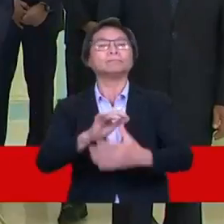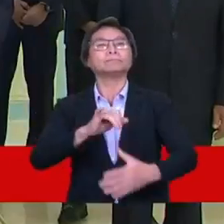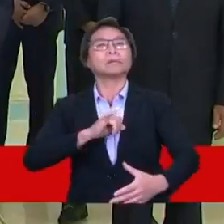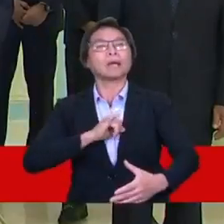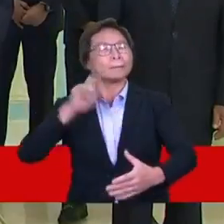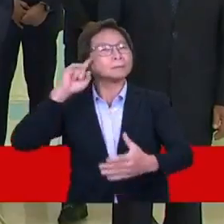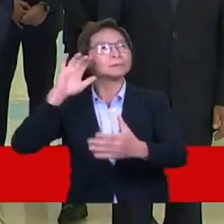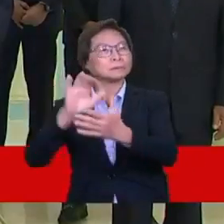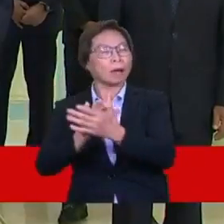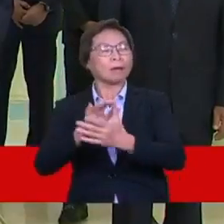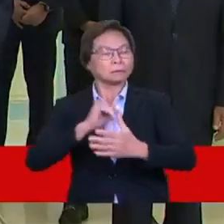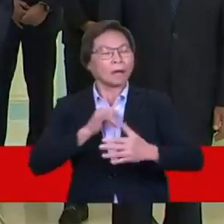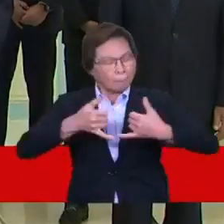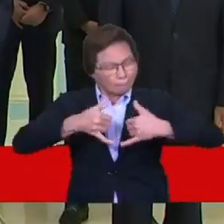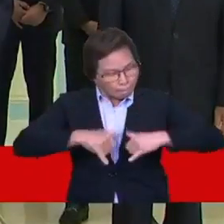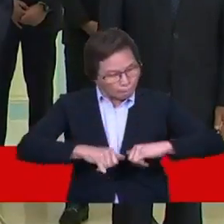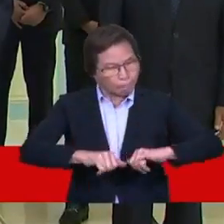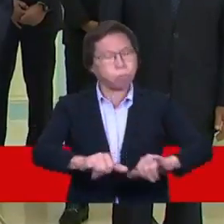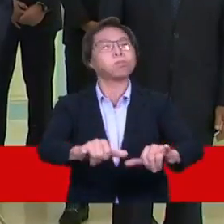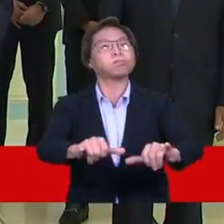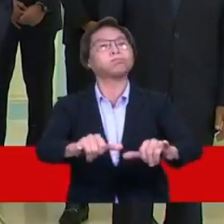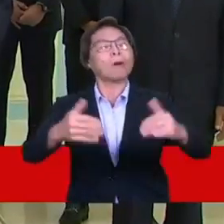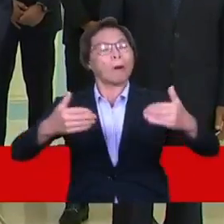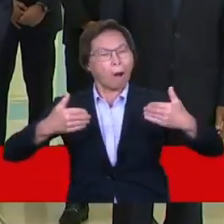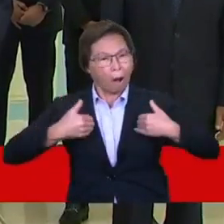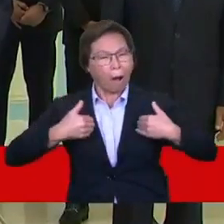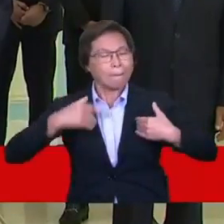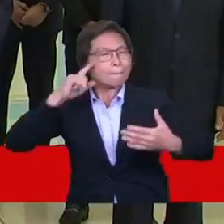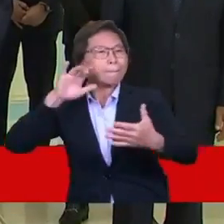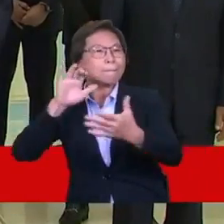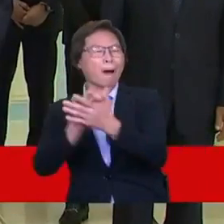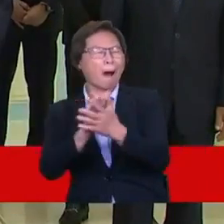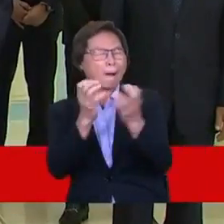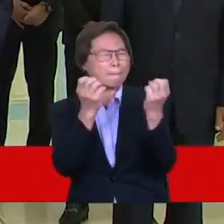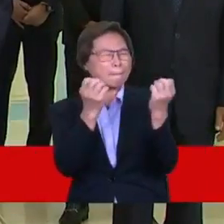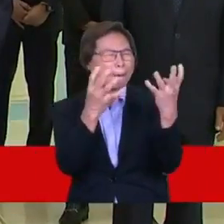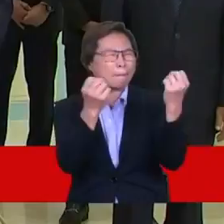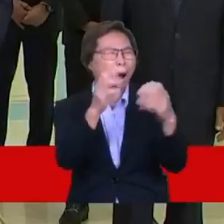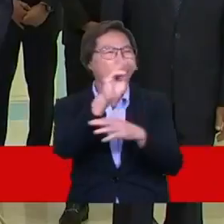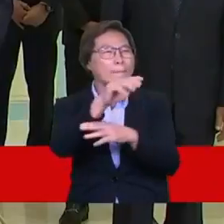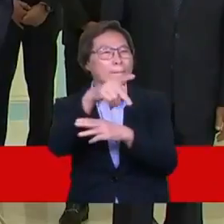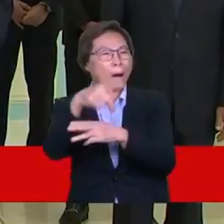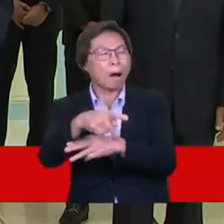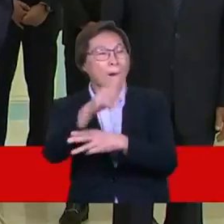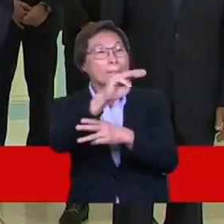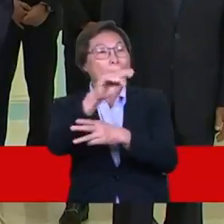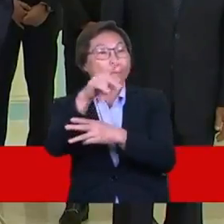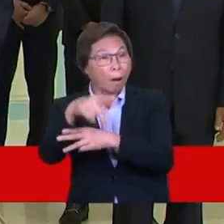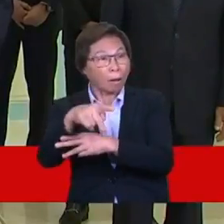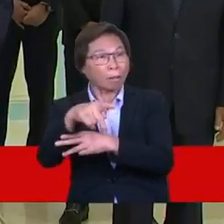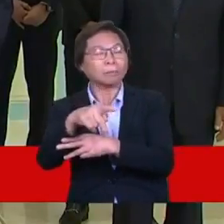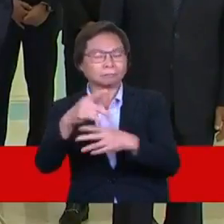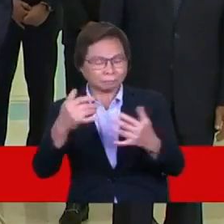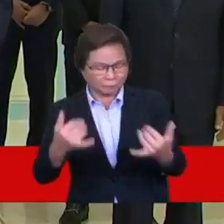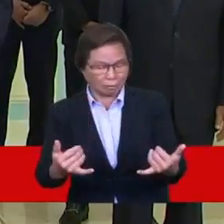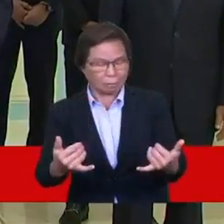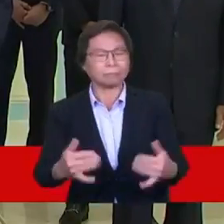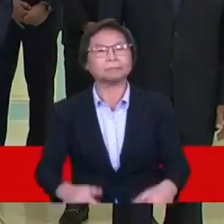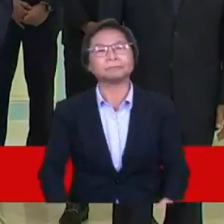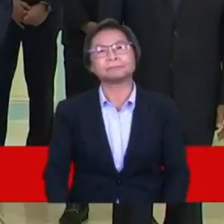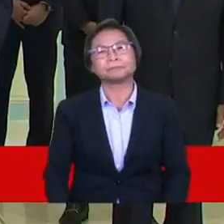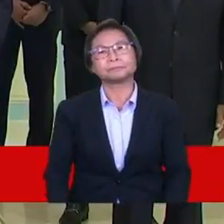bahwa saya masih mempunyai kepercayaan majority ahli dewan rakyat pada masih